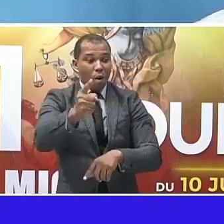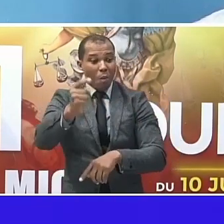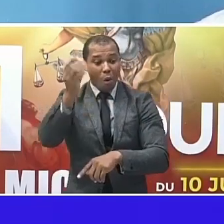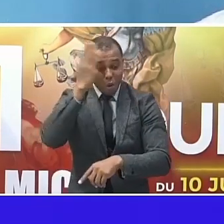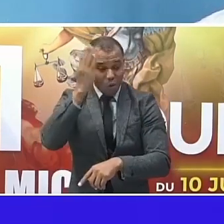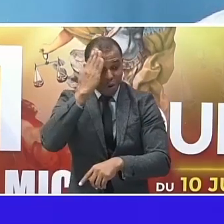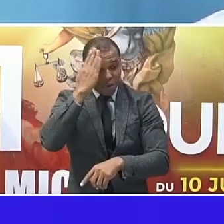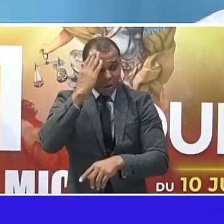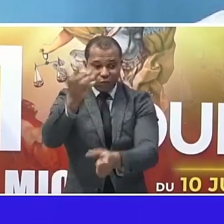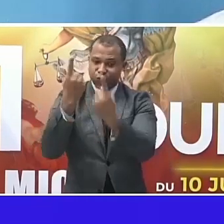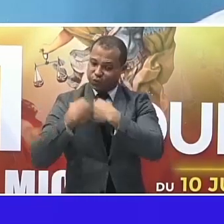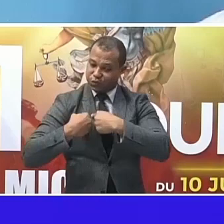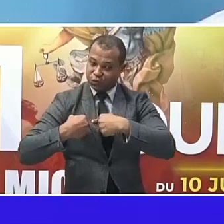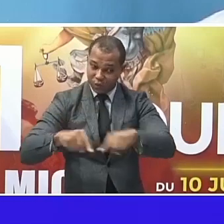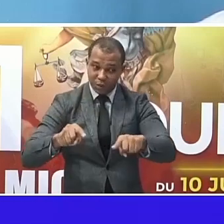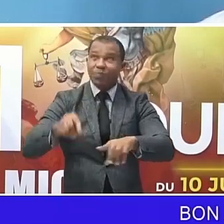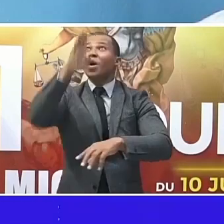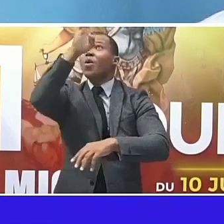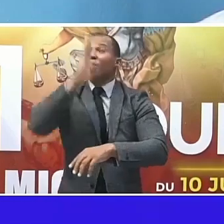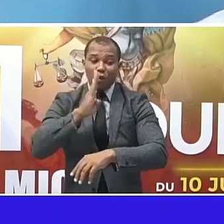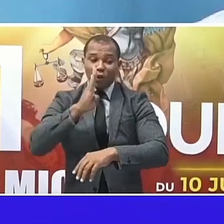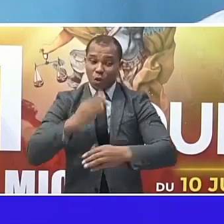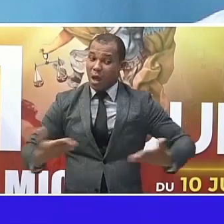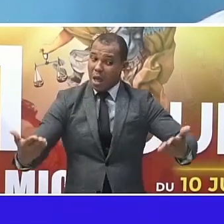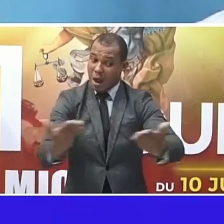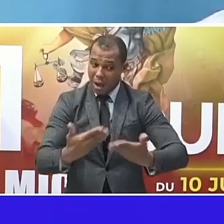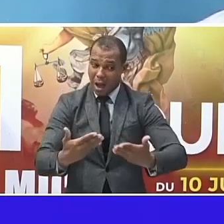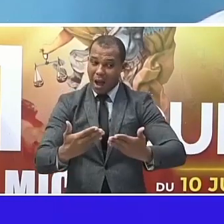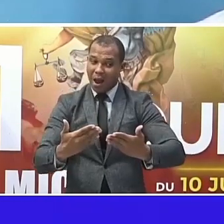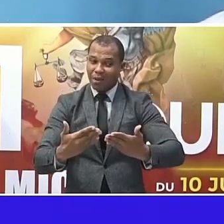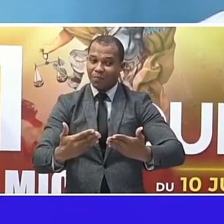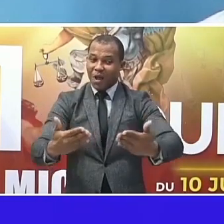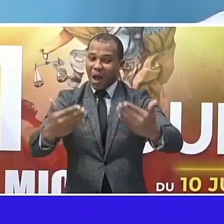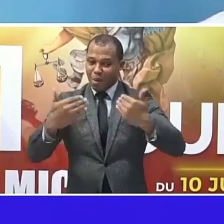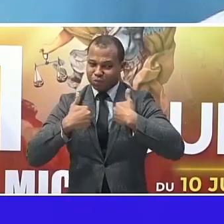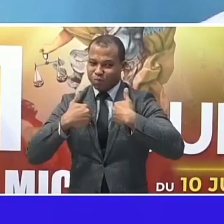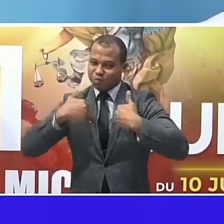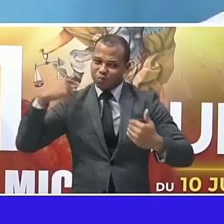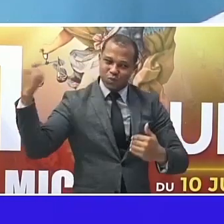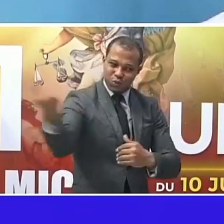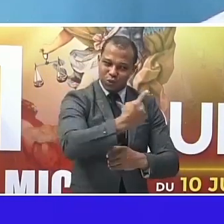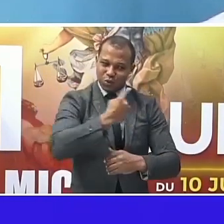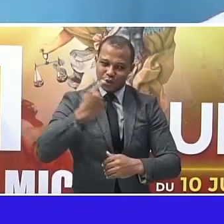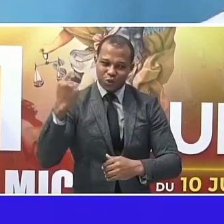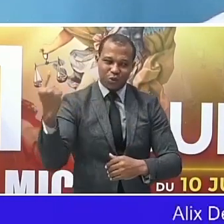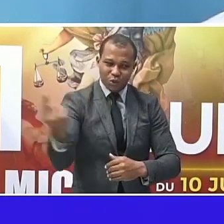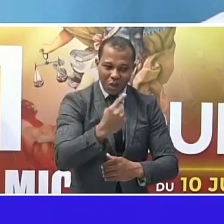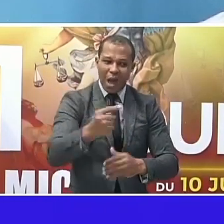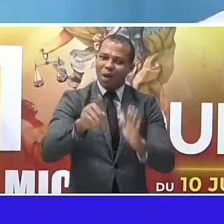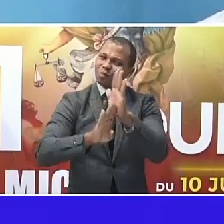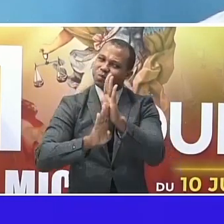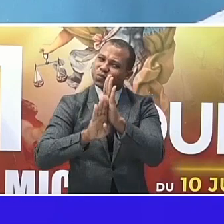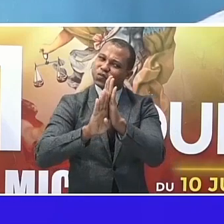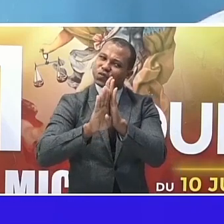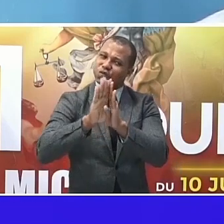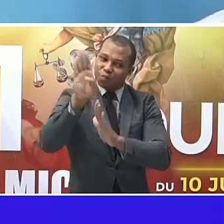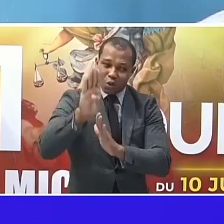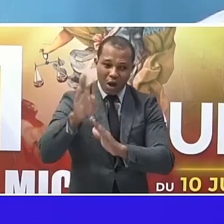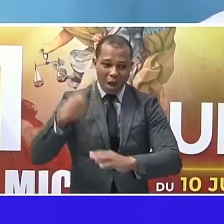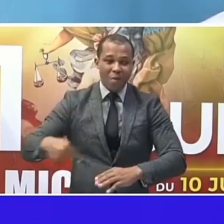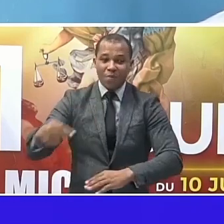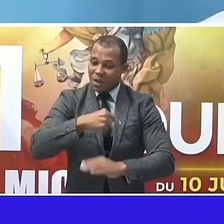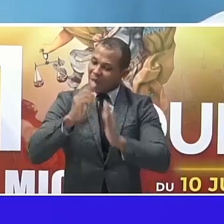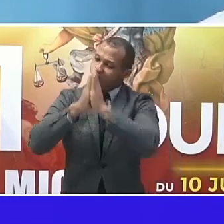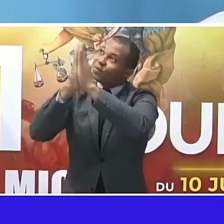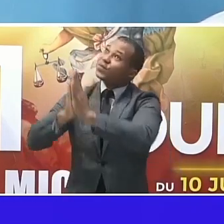présent dans une société a toujours gagné progrès. Nous prenons la prière pour nous demander